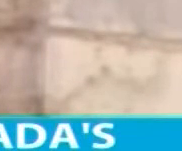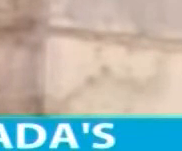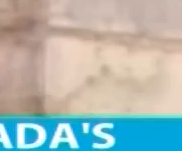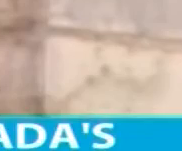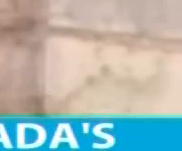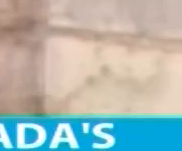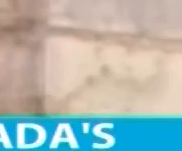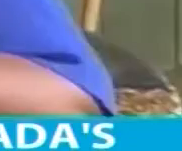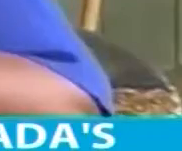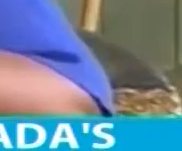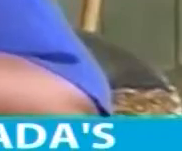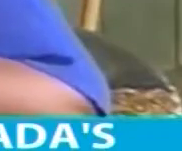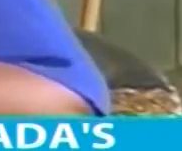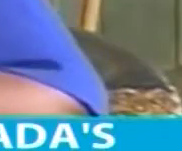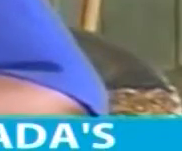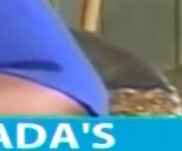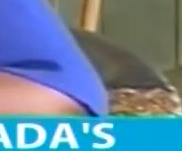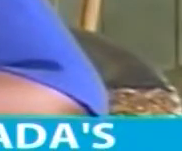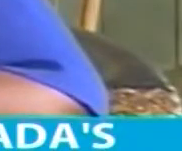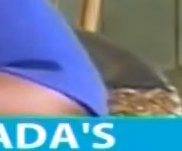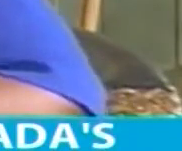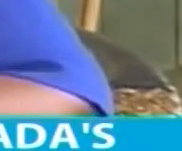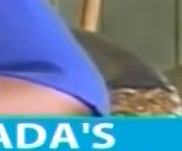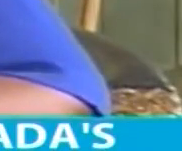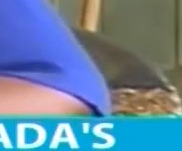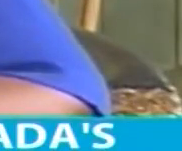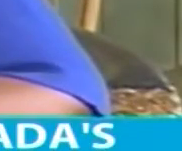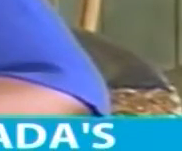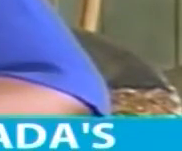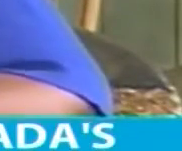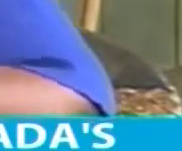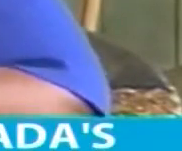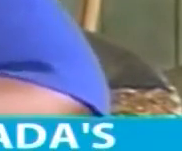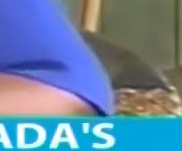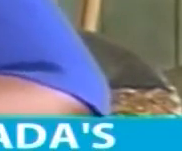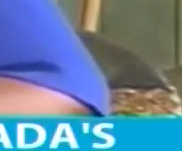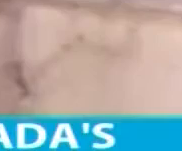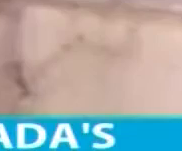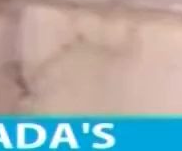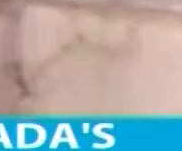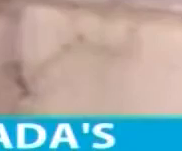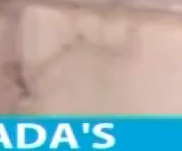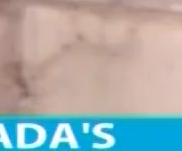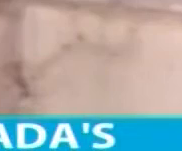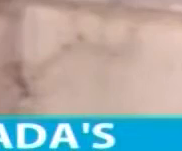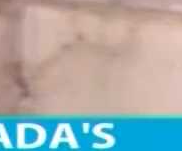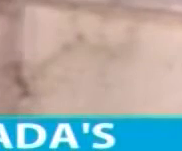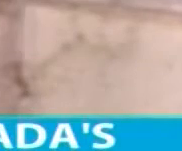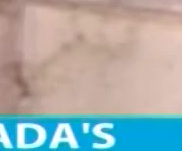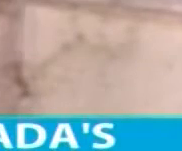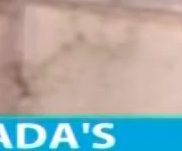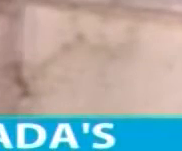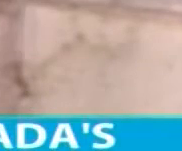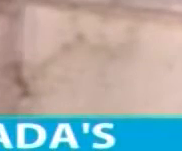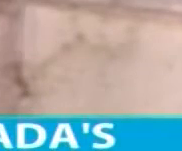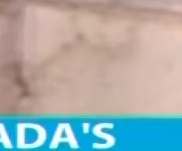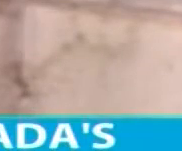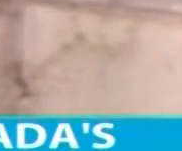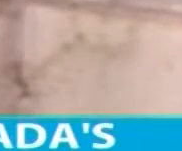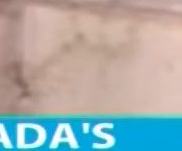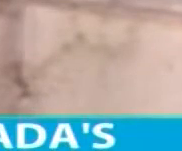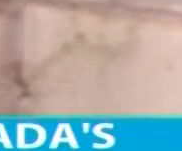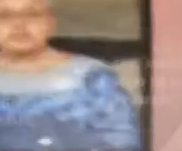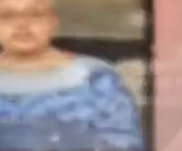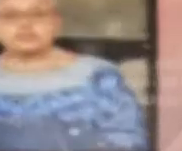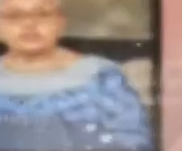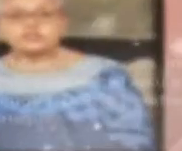their obstacles. People are getting rid of because of pregnancy. Yeah, yeah. Can you imagine? And it starts from leadership of